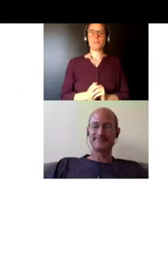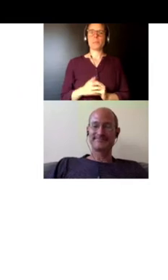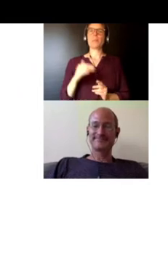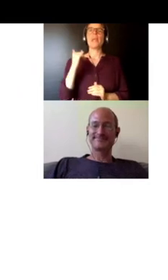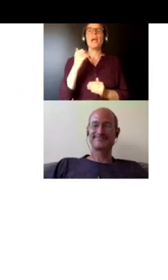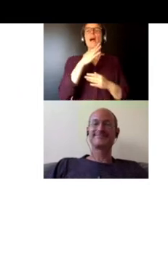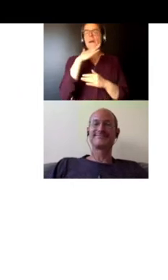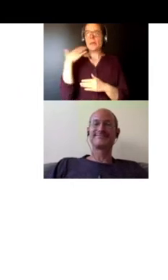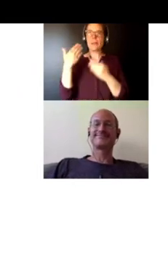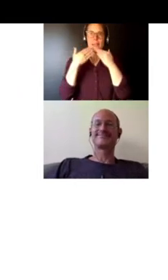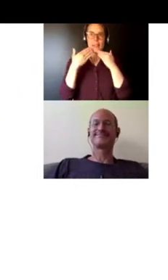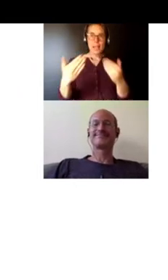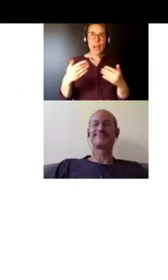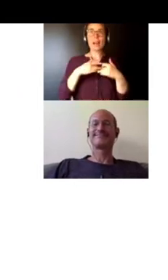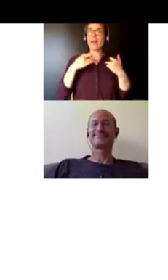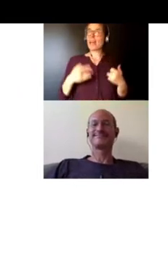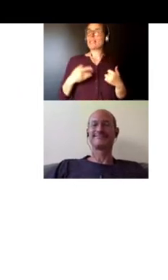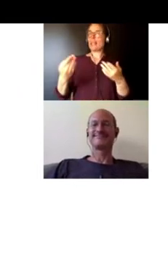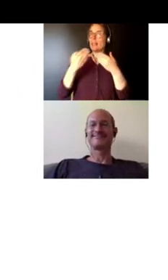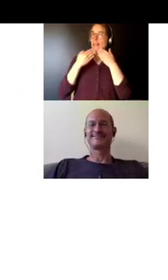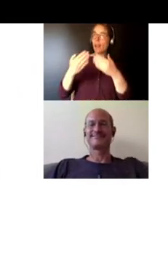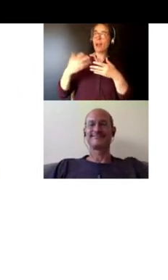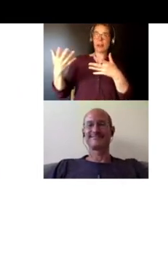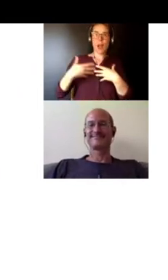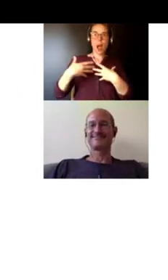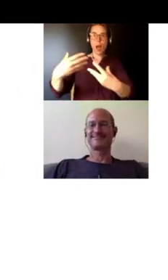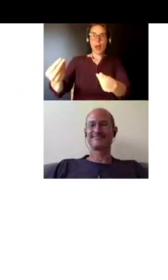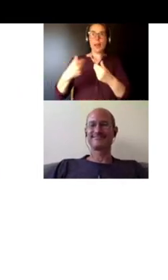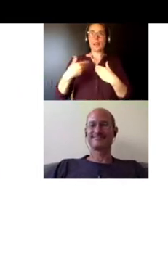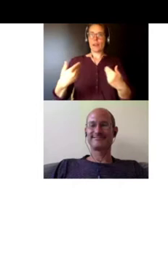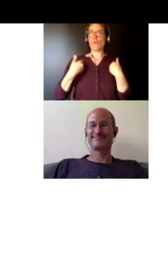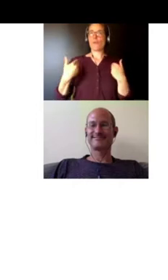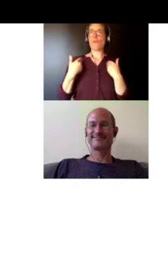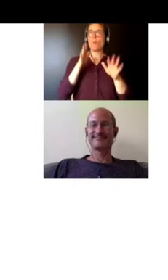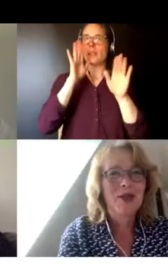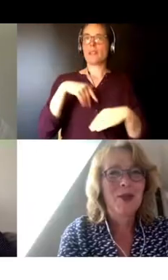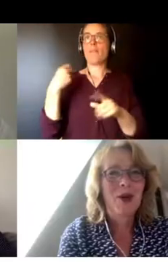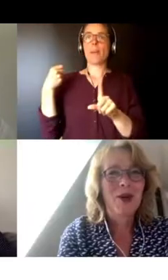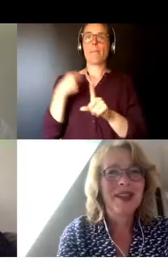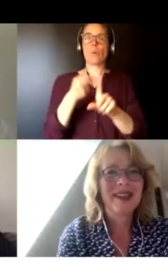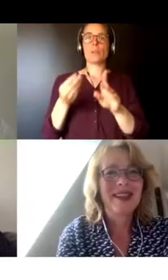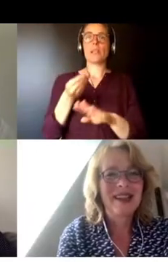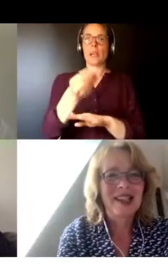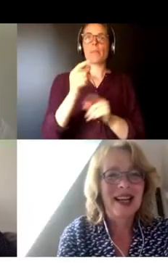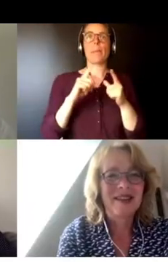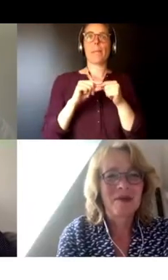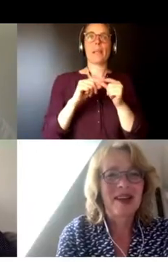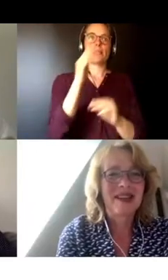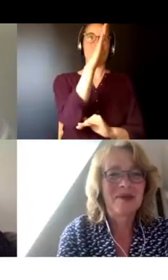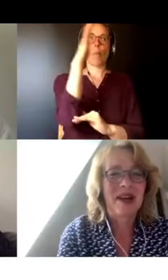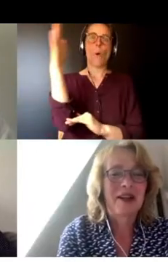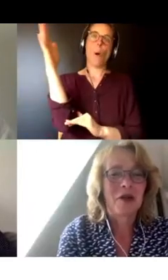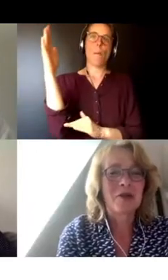Ja, vielen Dank, ganz herzlichen Dank für die Einladung. Ich freue mich sehr, dass ich einen Impuls geben darf. Wirtz und Bäume ist